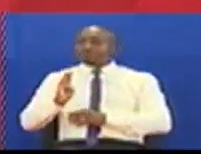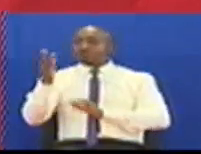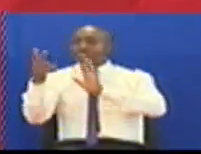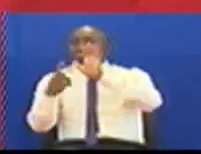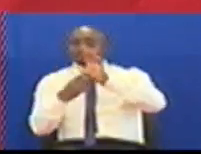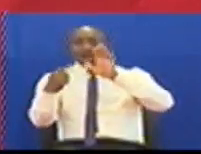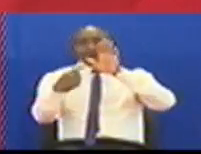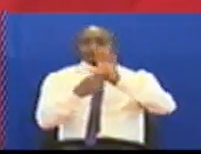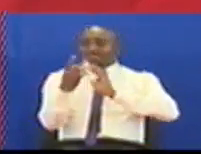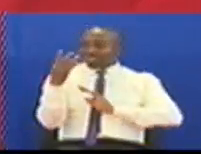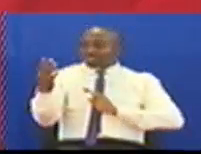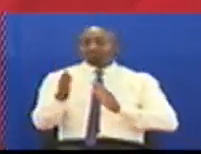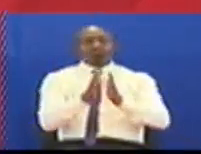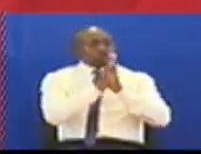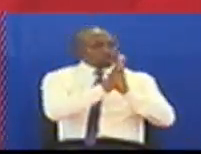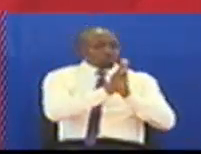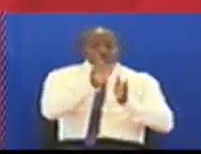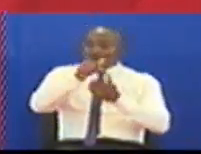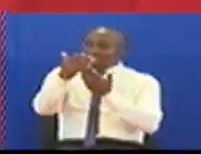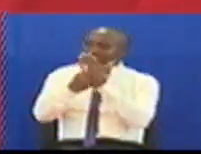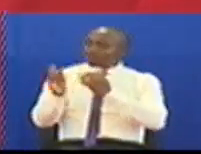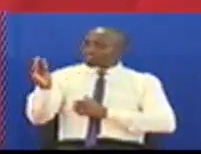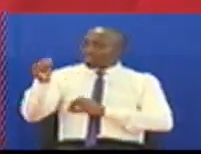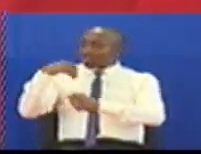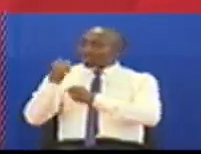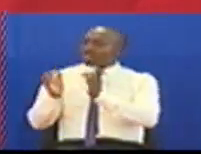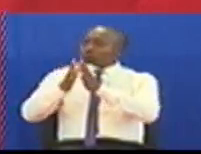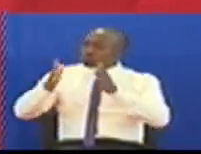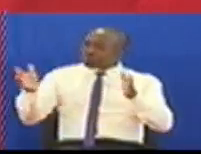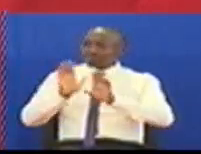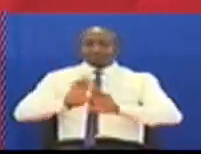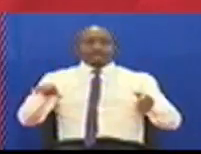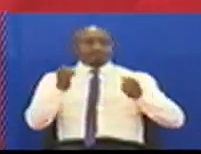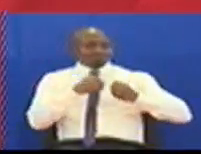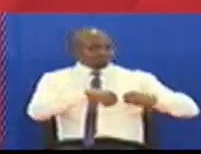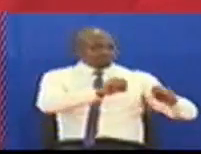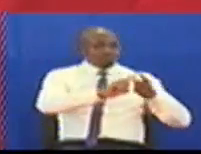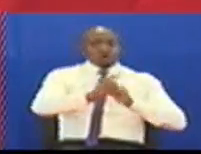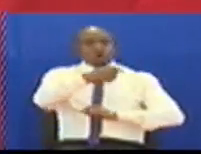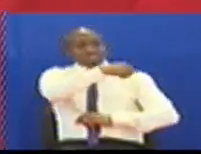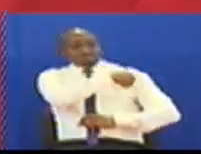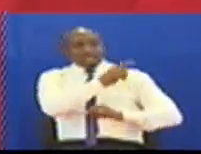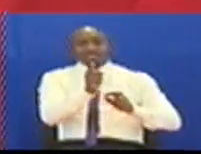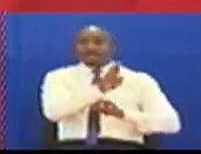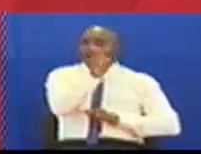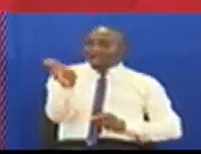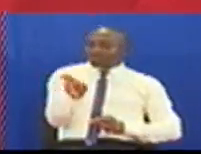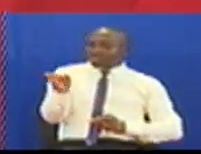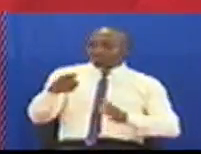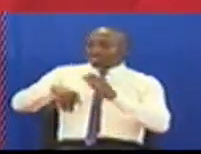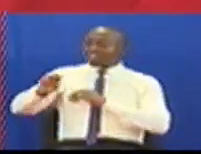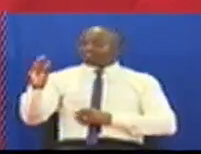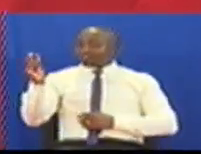7.4. Tunashukuru sana wananchi wa Shinyanga kwa kazi kubwa ambayo imefanywa. Hospitali za halmashauri katika mkoa